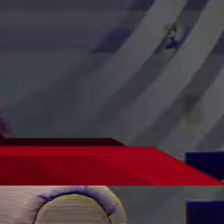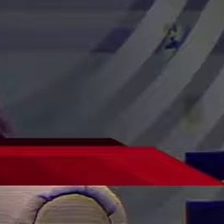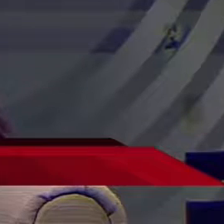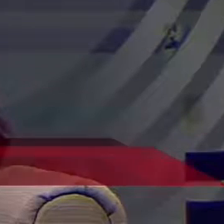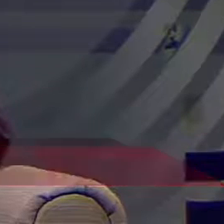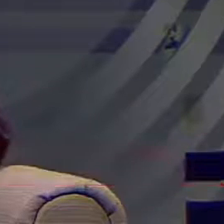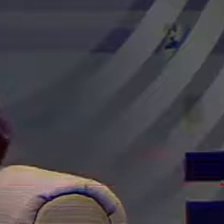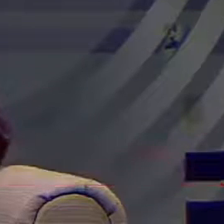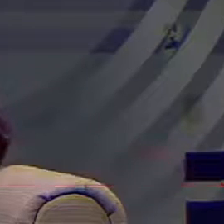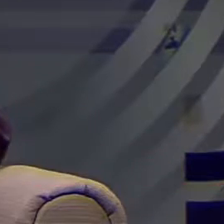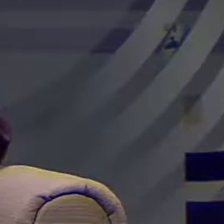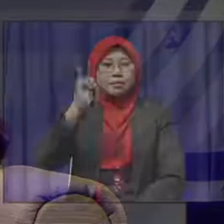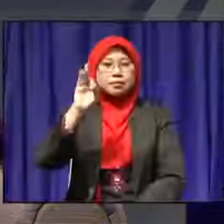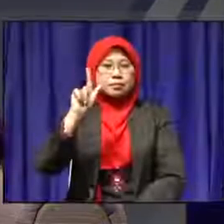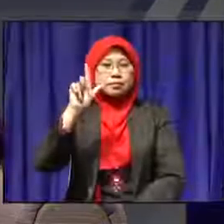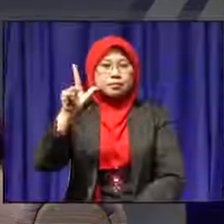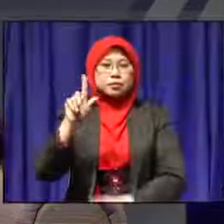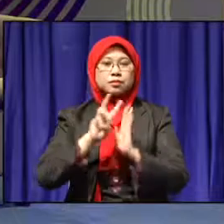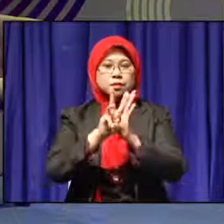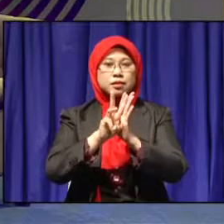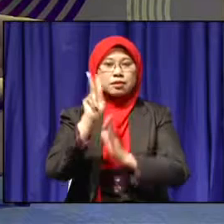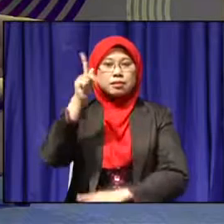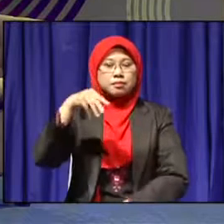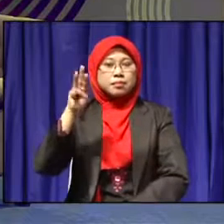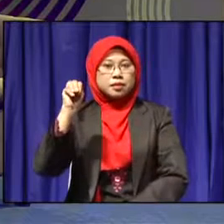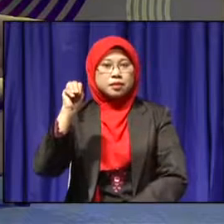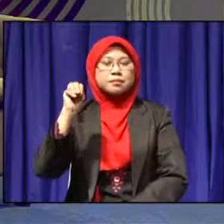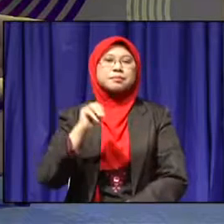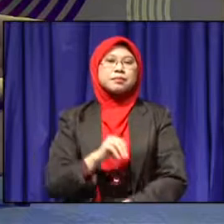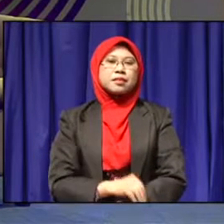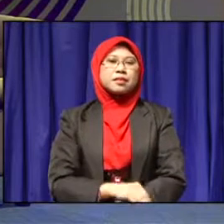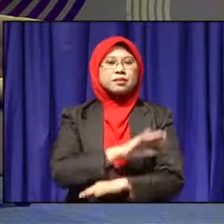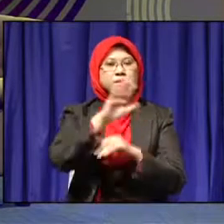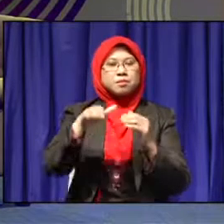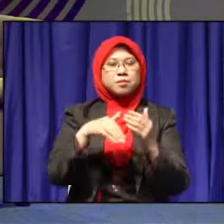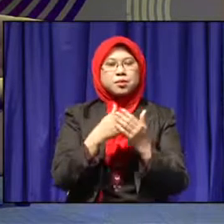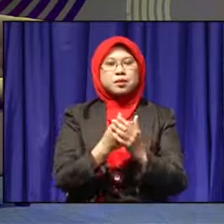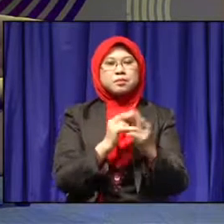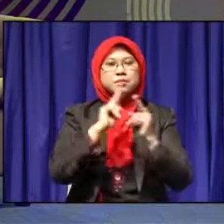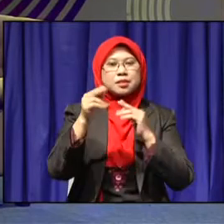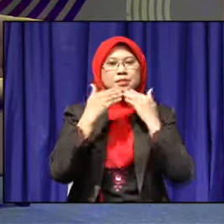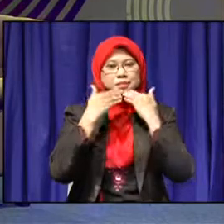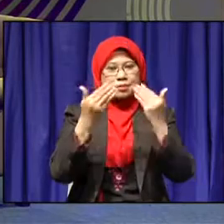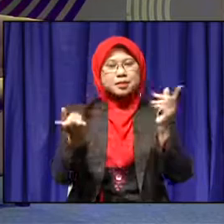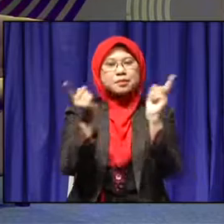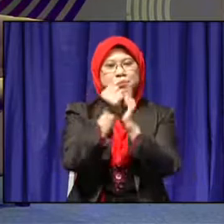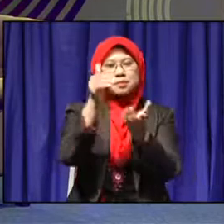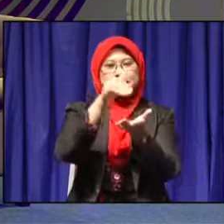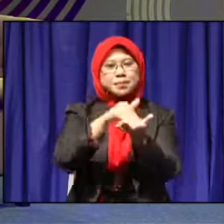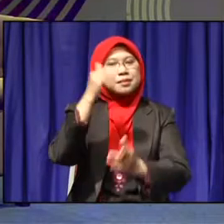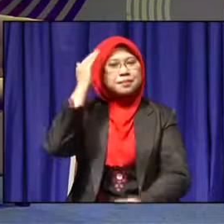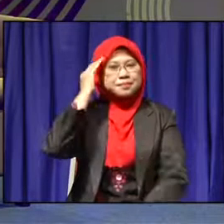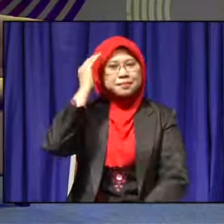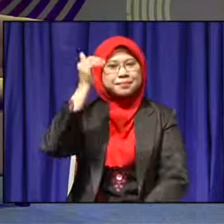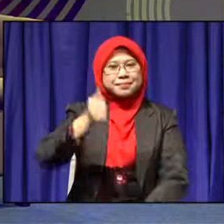dari bahagian pembangunan kurikulum mewakili Kementerian bidang Malaysia dan Kru wacana ilmu mengucapkan ribuan terima kasih dan jumpa lagi sekian Assalamualaikum